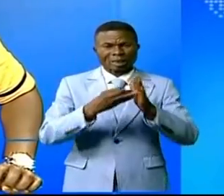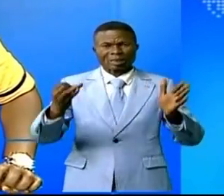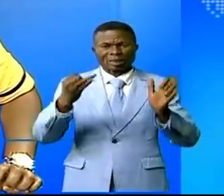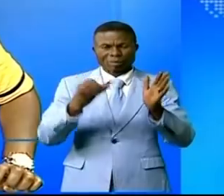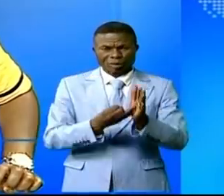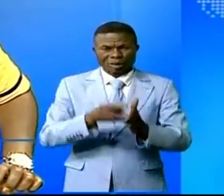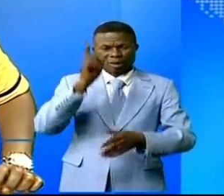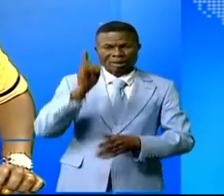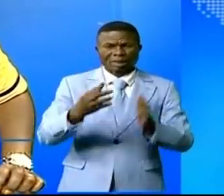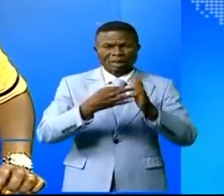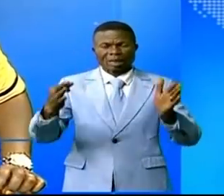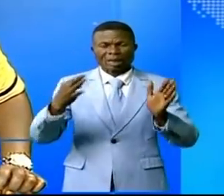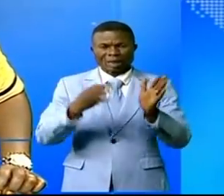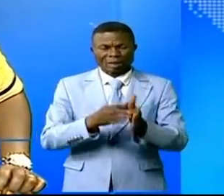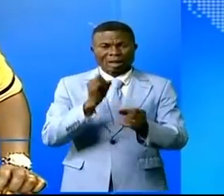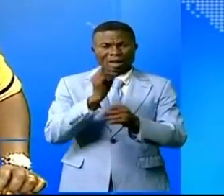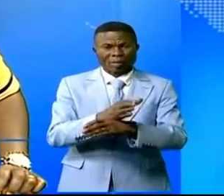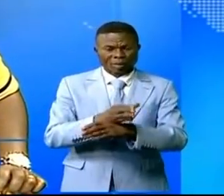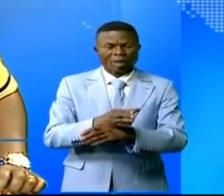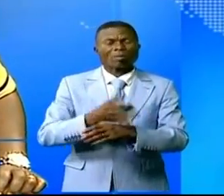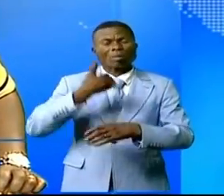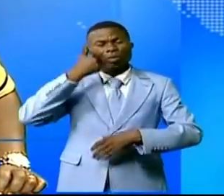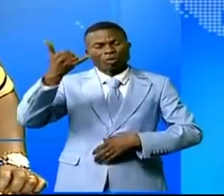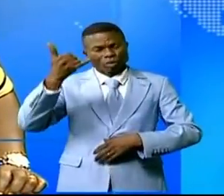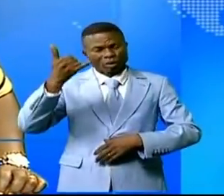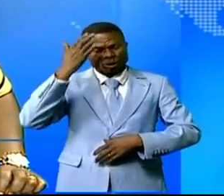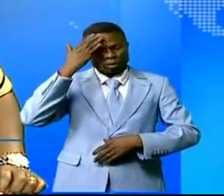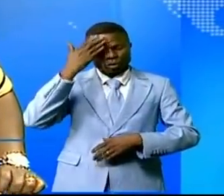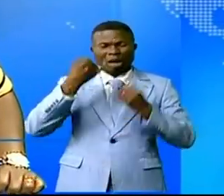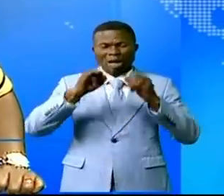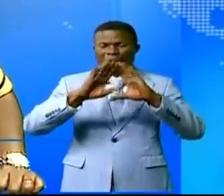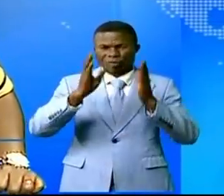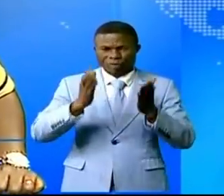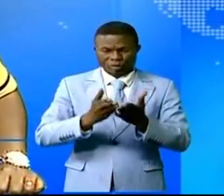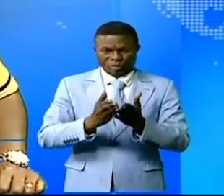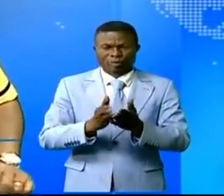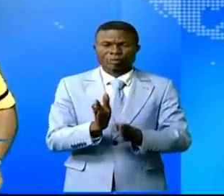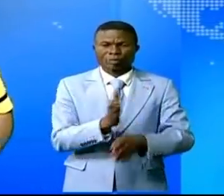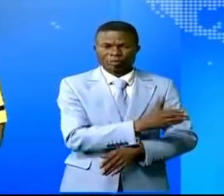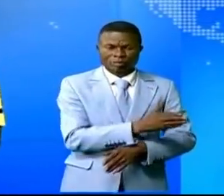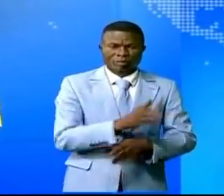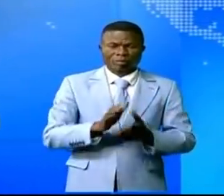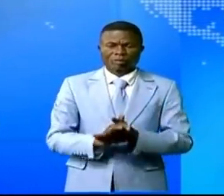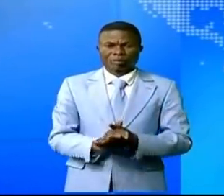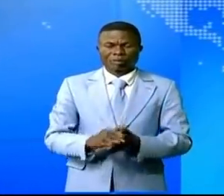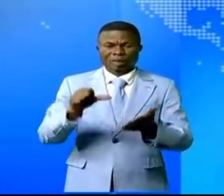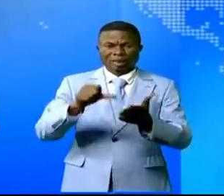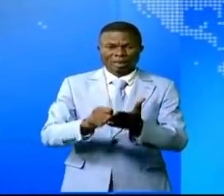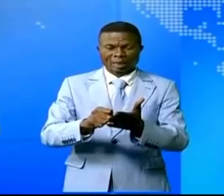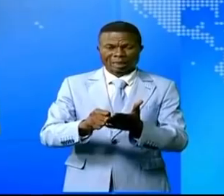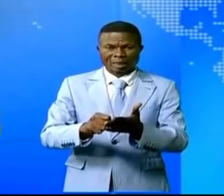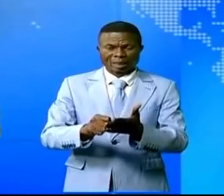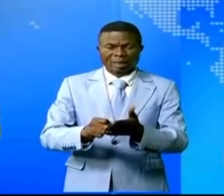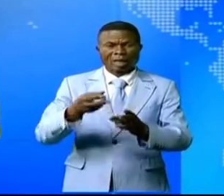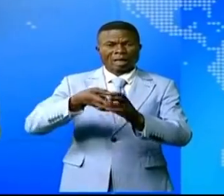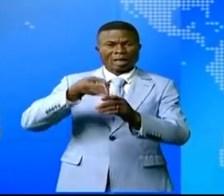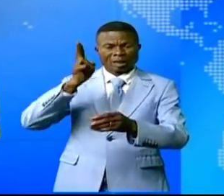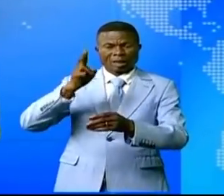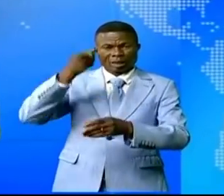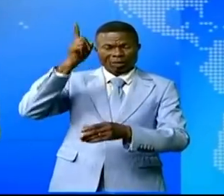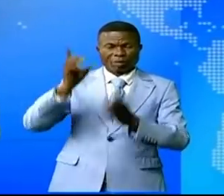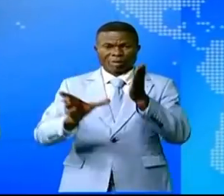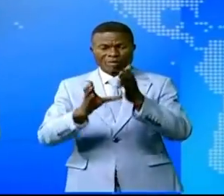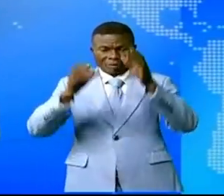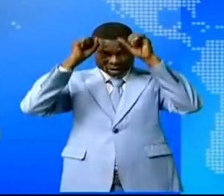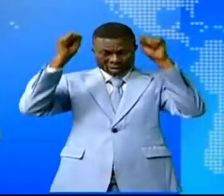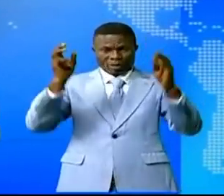177-188 sont à la disposition de la clientèle. Après le dépôt de la lettre de démission du premier